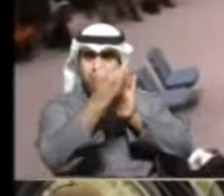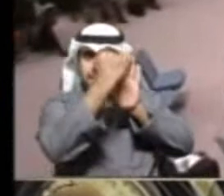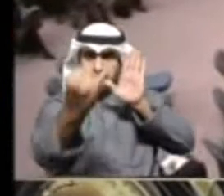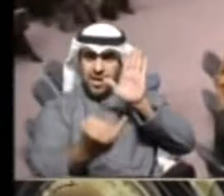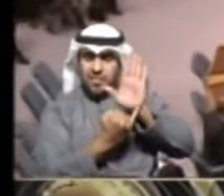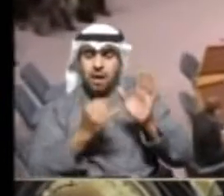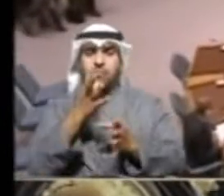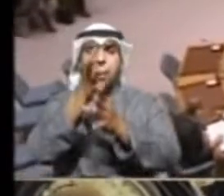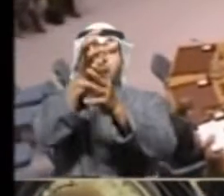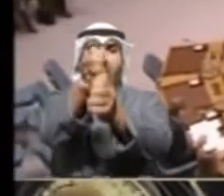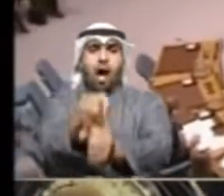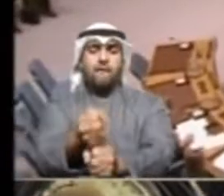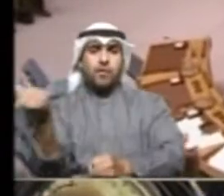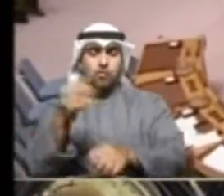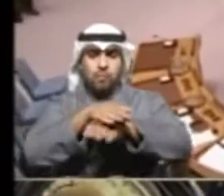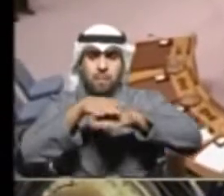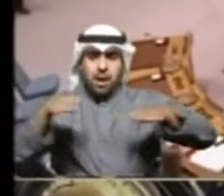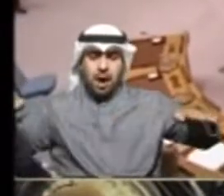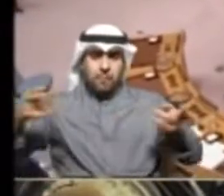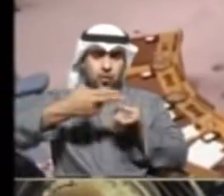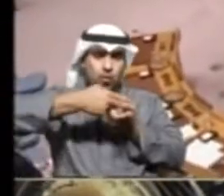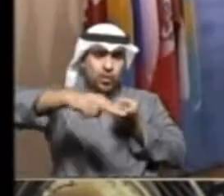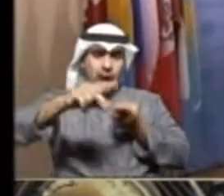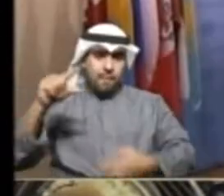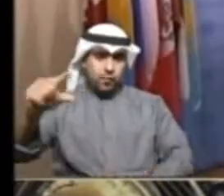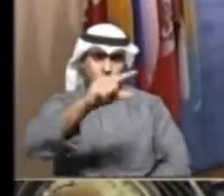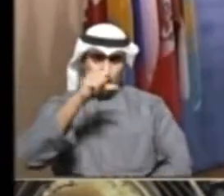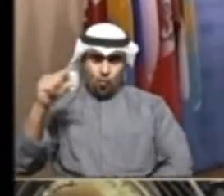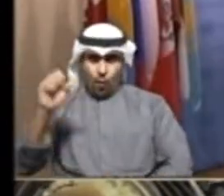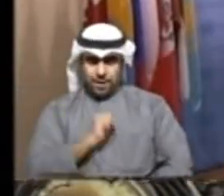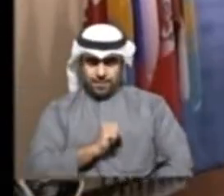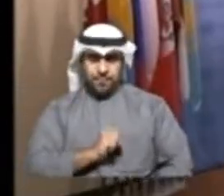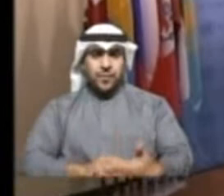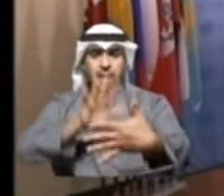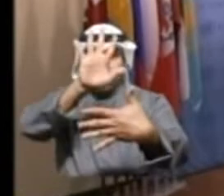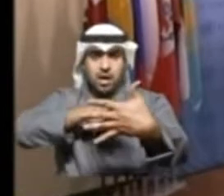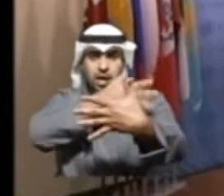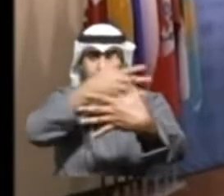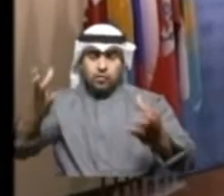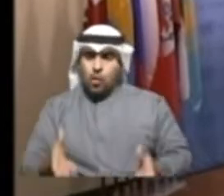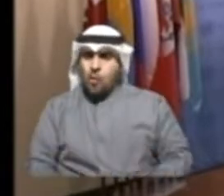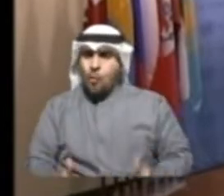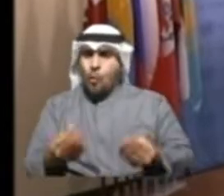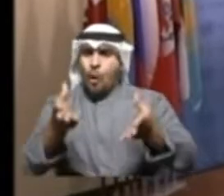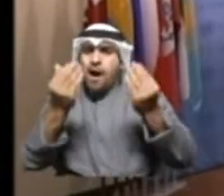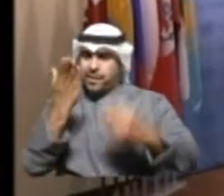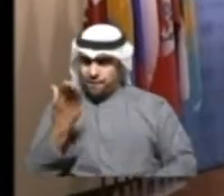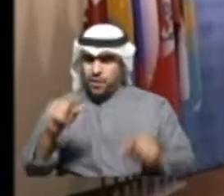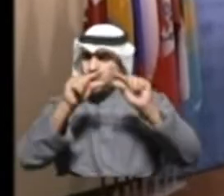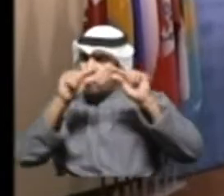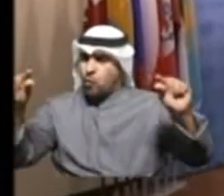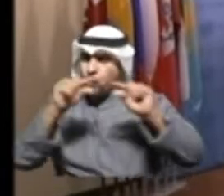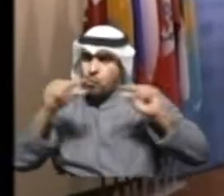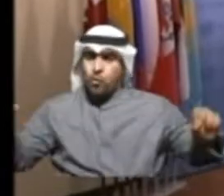المتحدة والحفاظ على الأمن والسلم الدوليين. جدول حافل بالقضايا والاجتماعات خلال ترأس